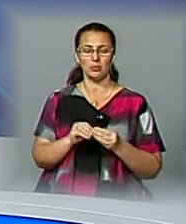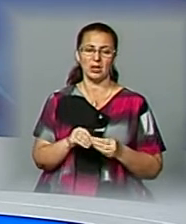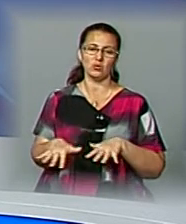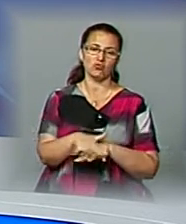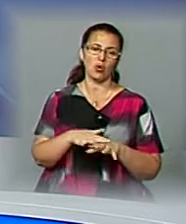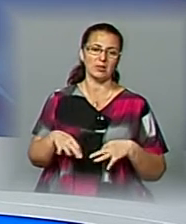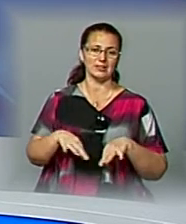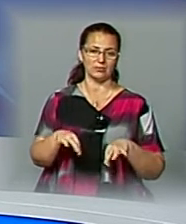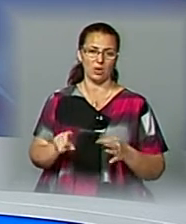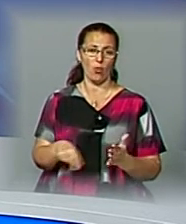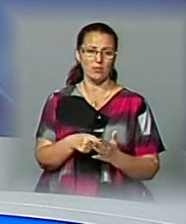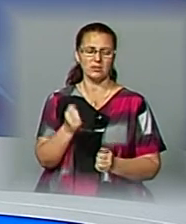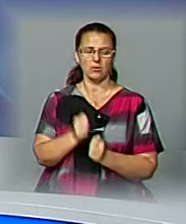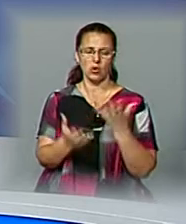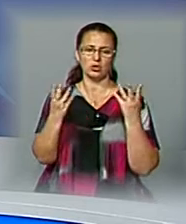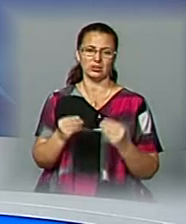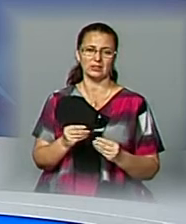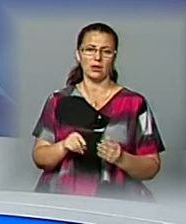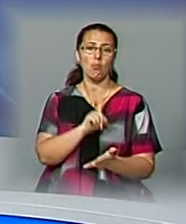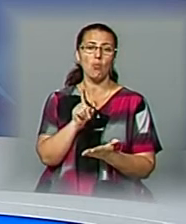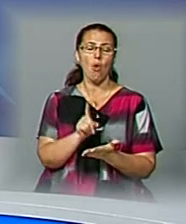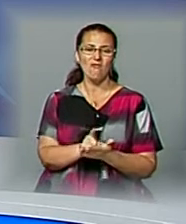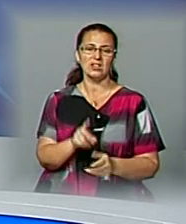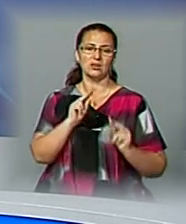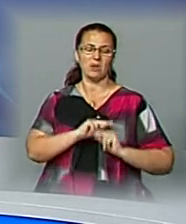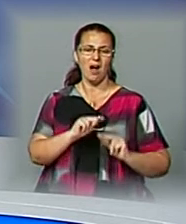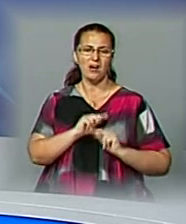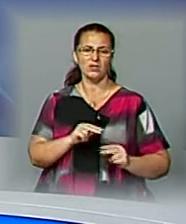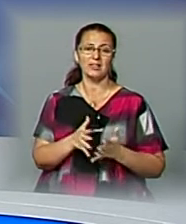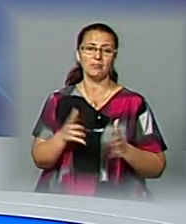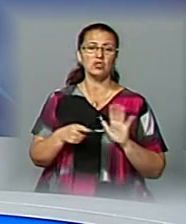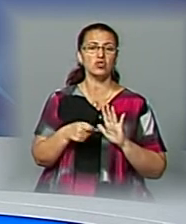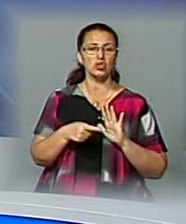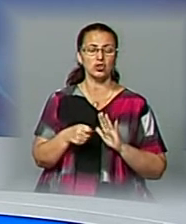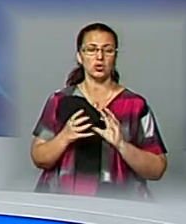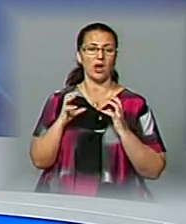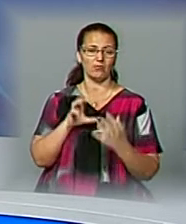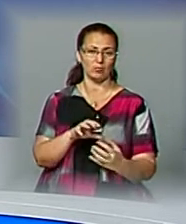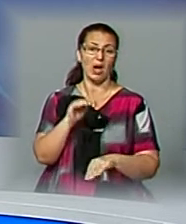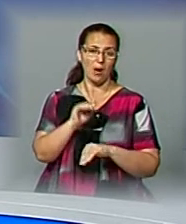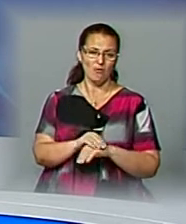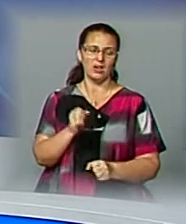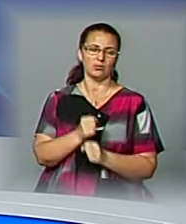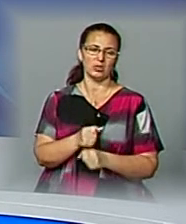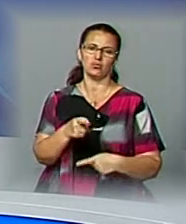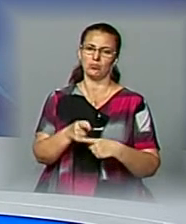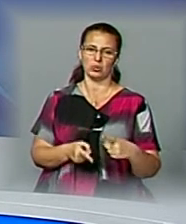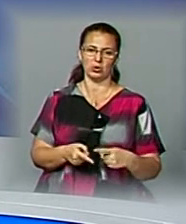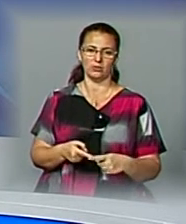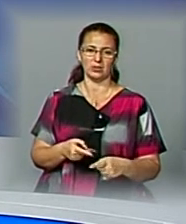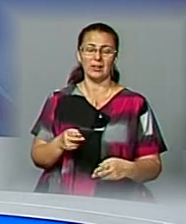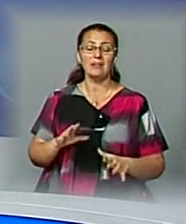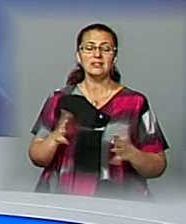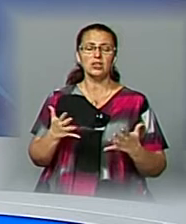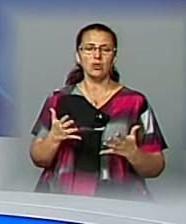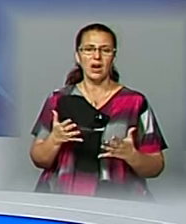громадським транспортом. У місті щоденно на рейс має виїжджати більше 600 автобусів, однак курсує лише половина. Ситуація